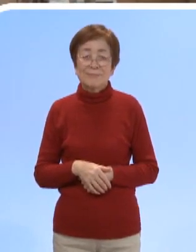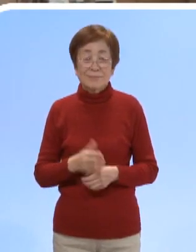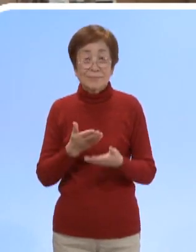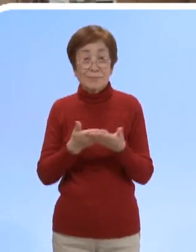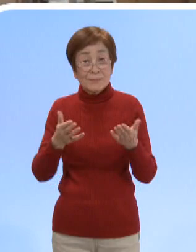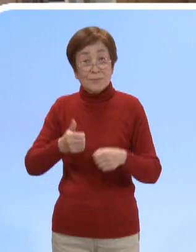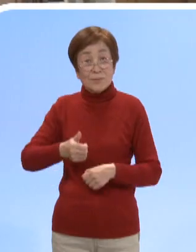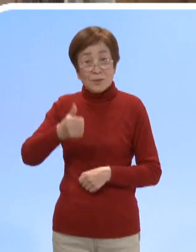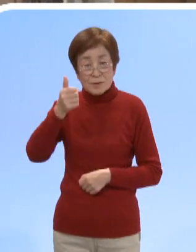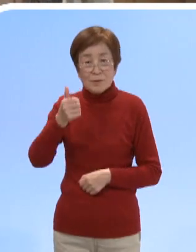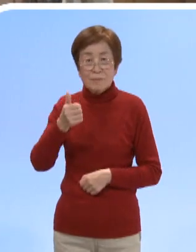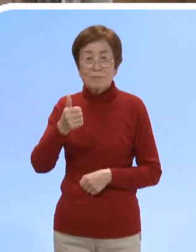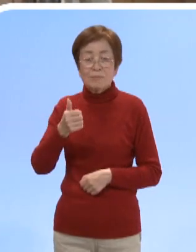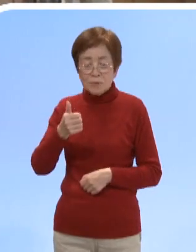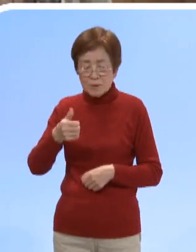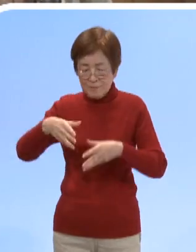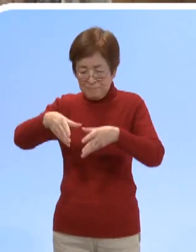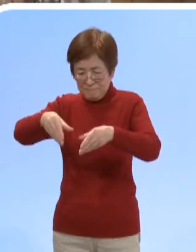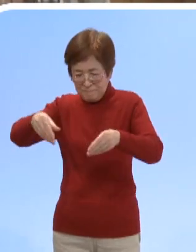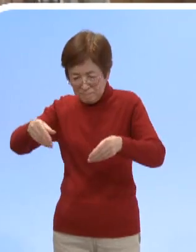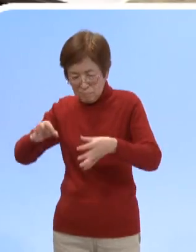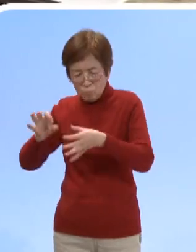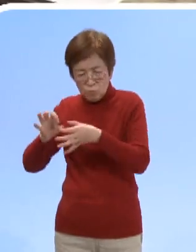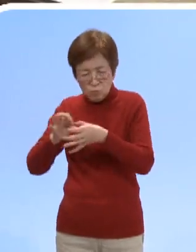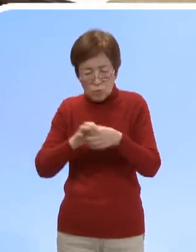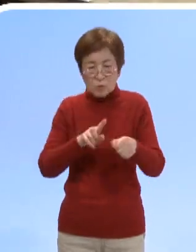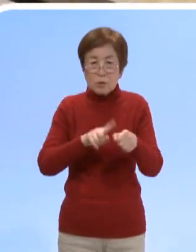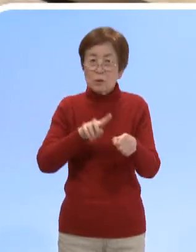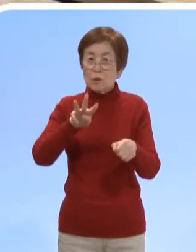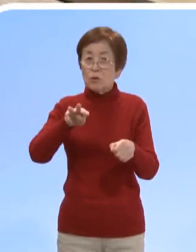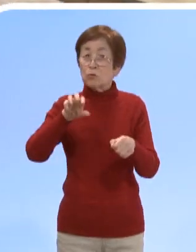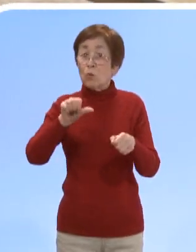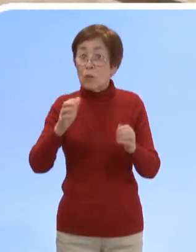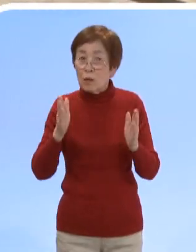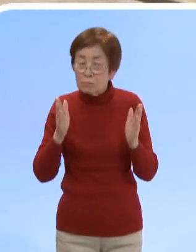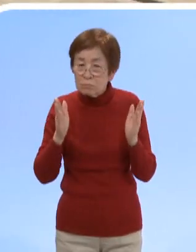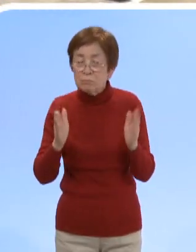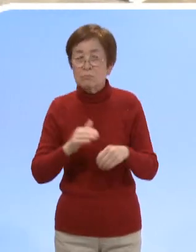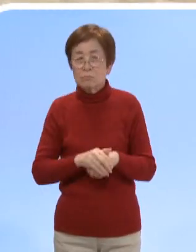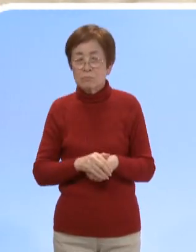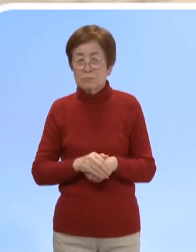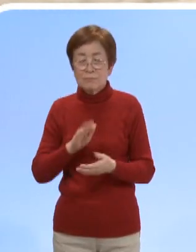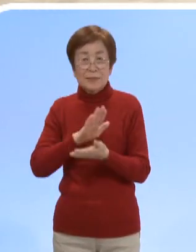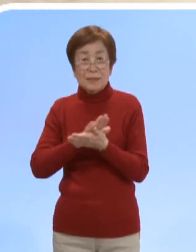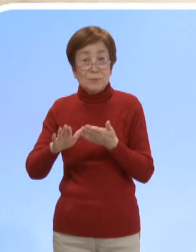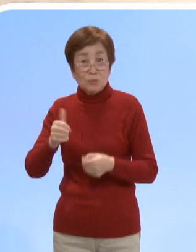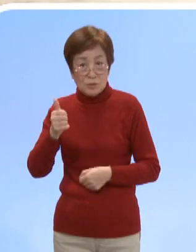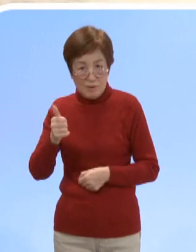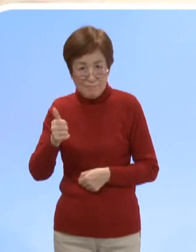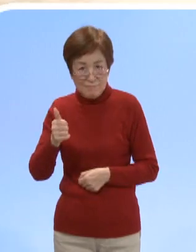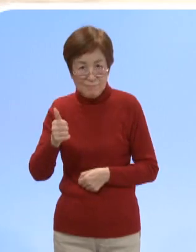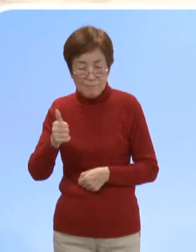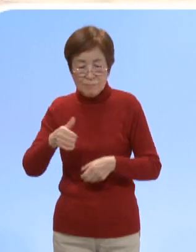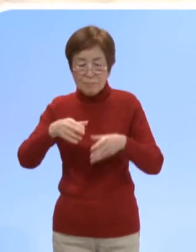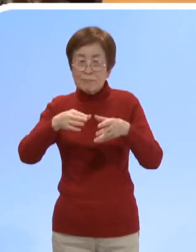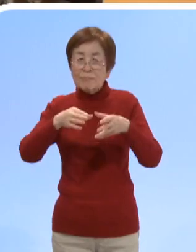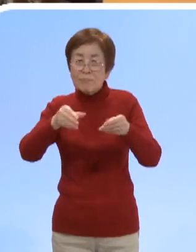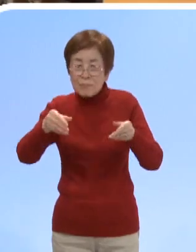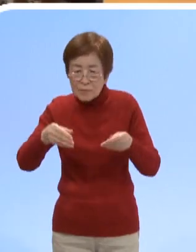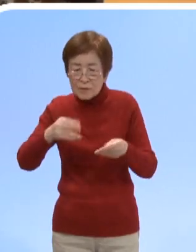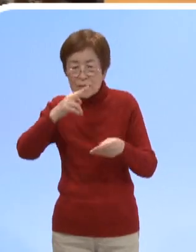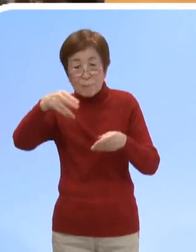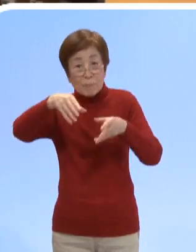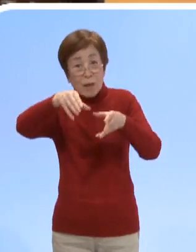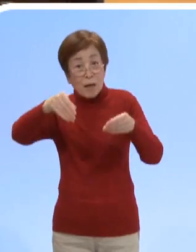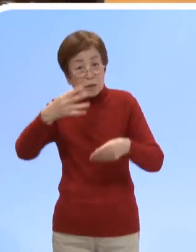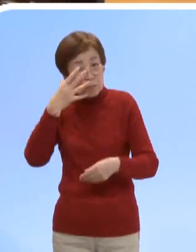お店の主は陶器を焼き続けて35年の清水圭一さん。丹波焼きの魅力についてお